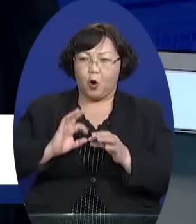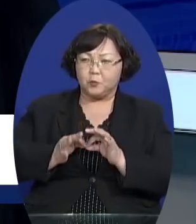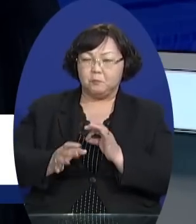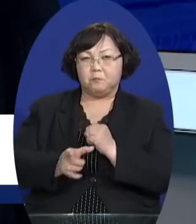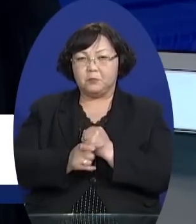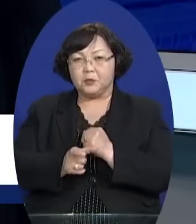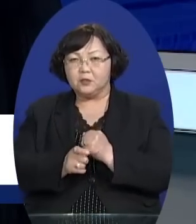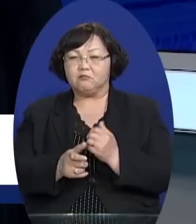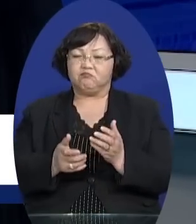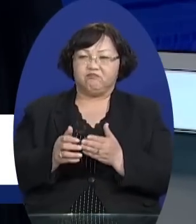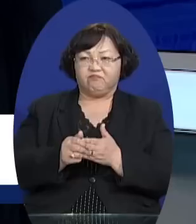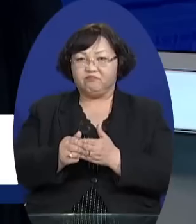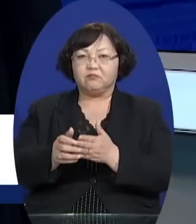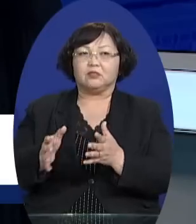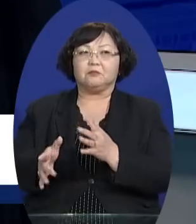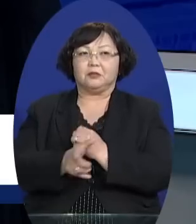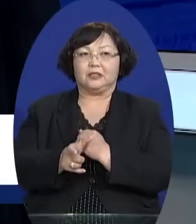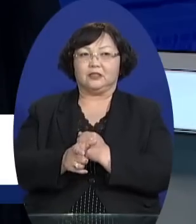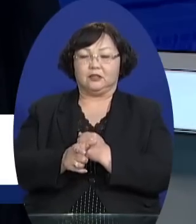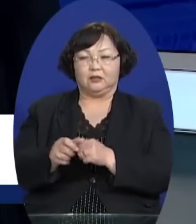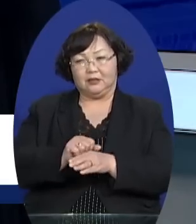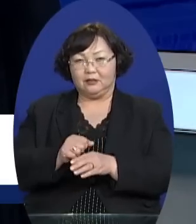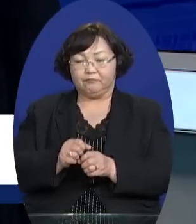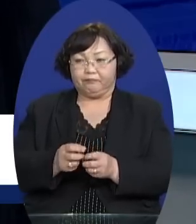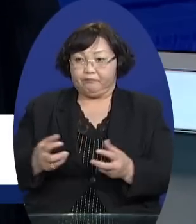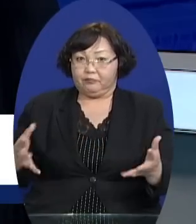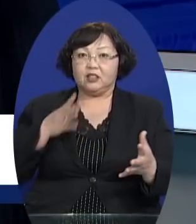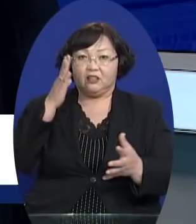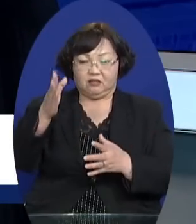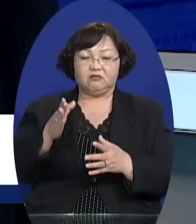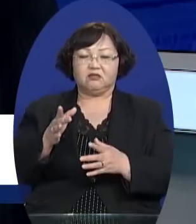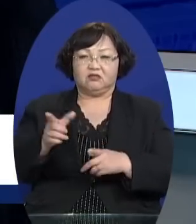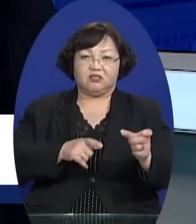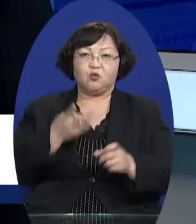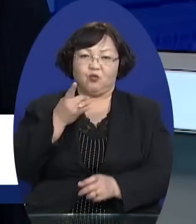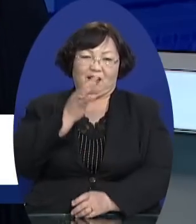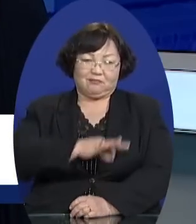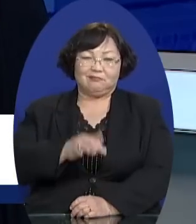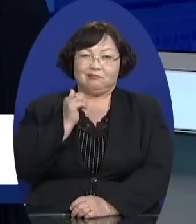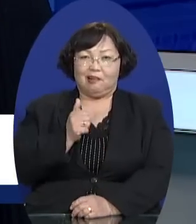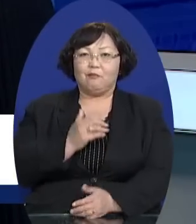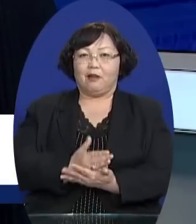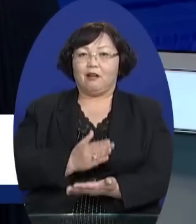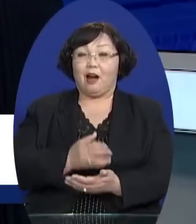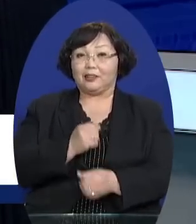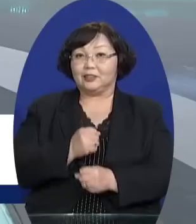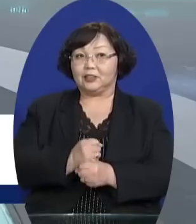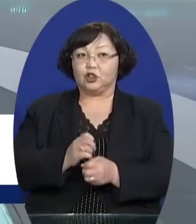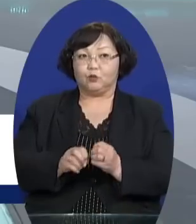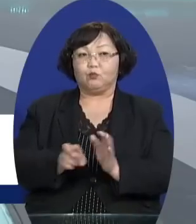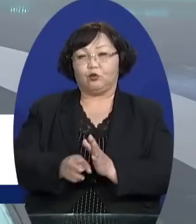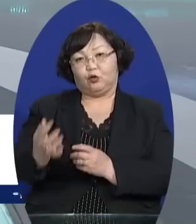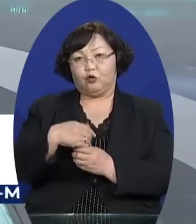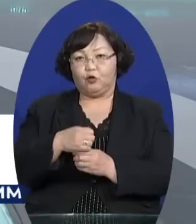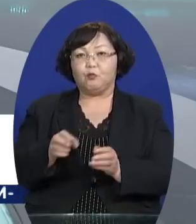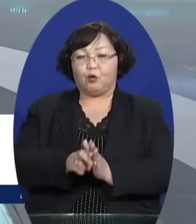хамгийн өндөр эдийн засгийн үр өгөөжийг хүртэх боломжтой гэсэн дүгнэлтийг шинжээчд гаргажээ. Тиймээс энэ салбарт одоо ажиллах боломж хүн бүрт бий гэдгийг энэ